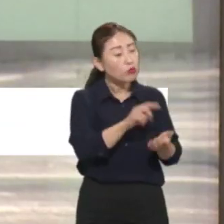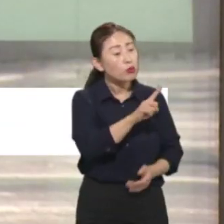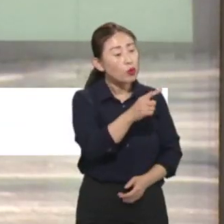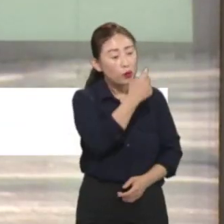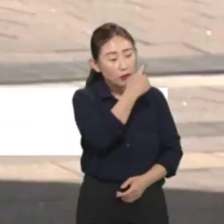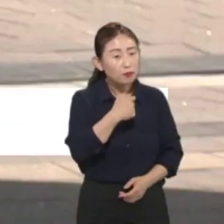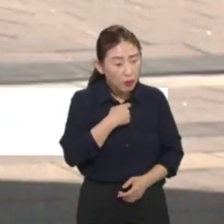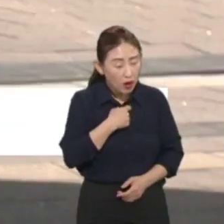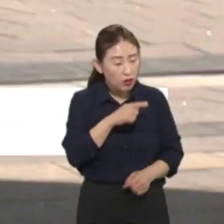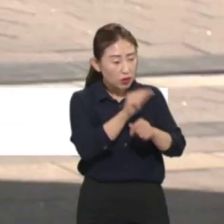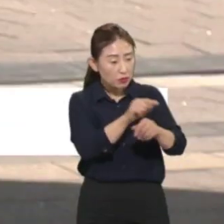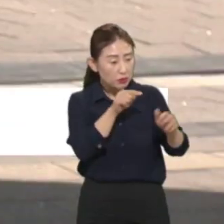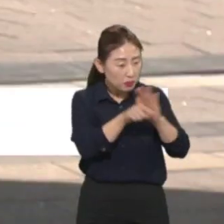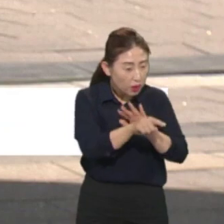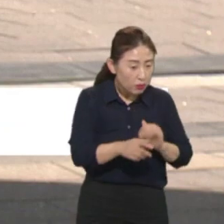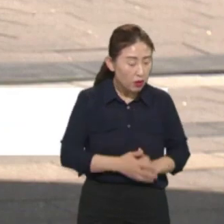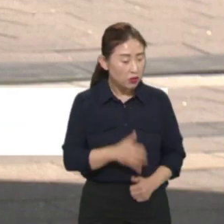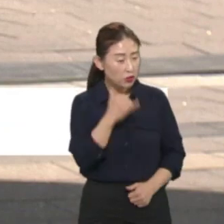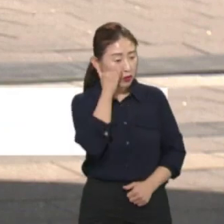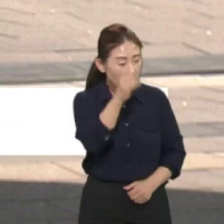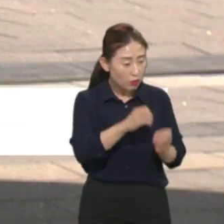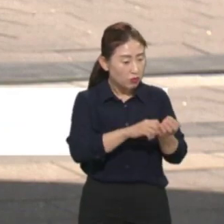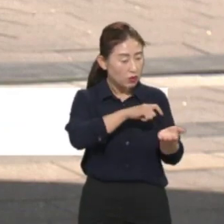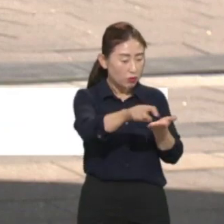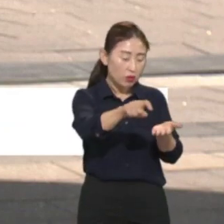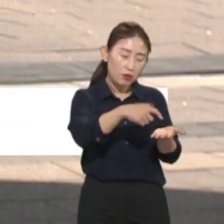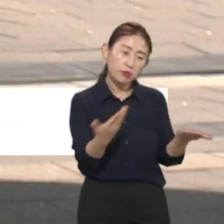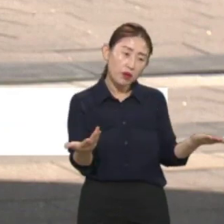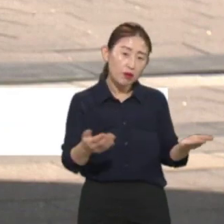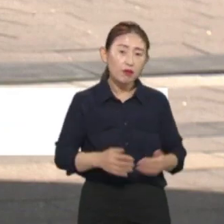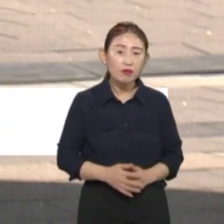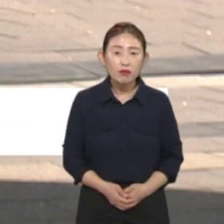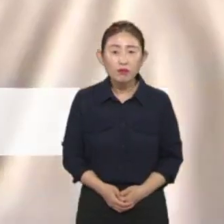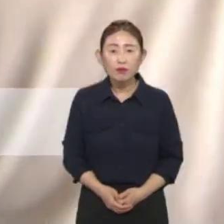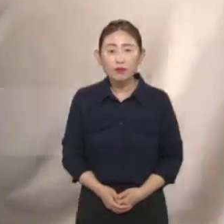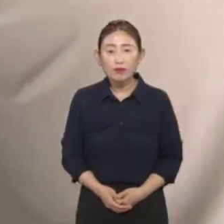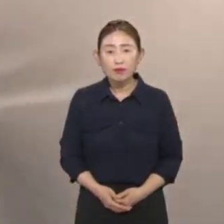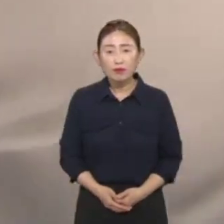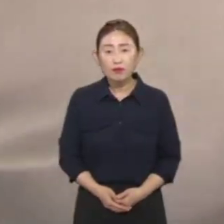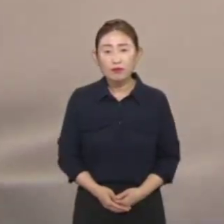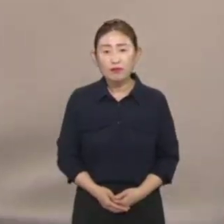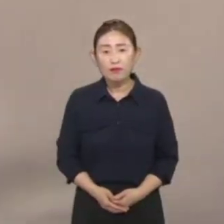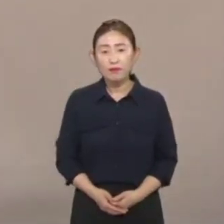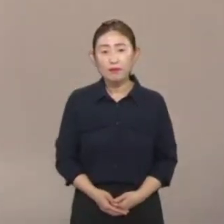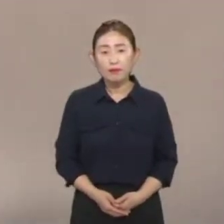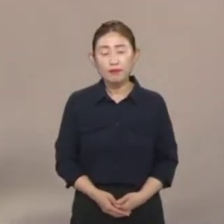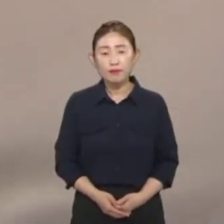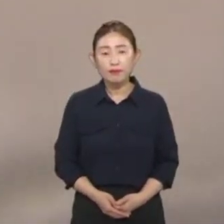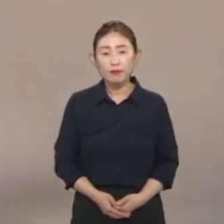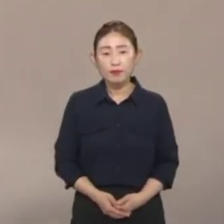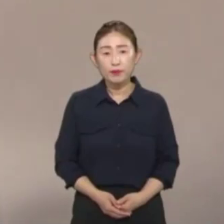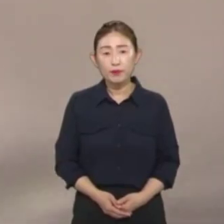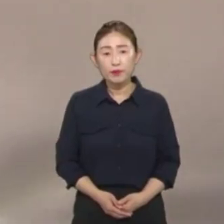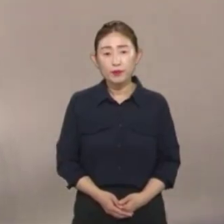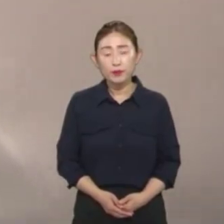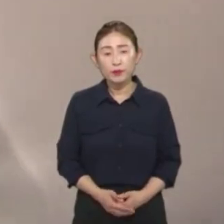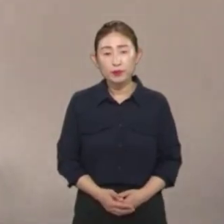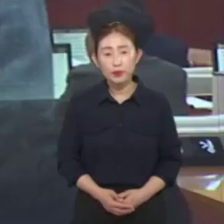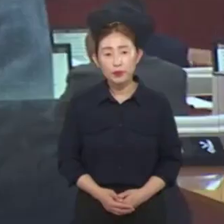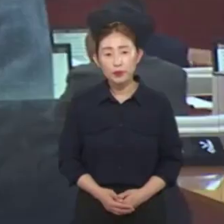위해 사무실을 방문하고 전화와 문자 등을 했지만 답변을 들을 순 없었습니다. TJB 김터진입니다.